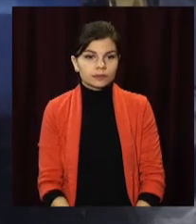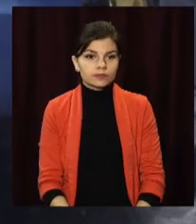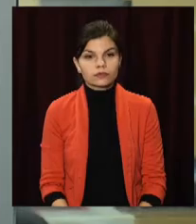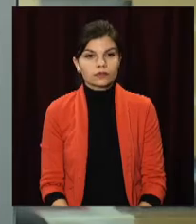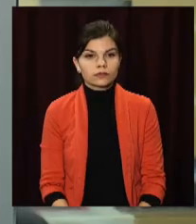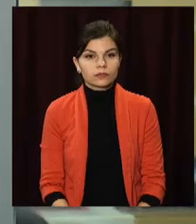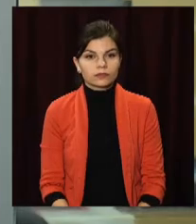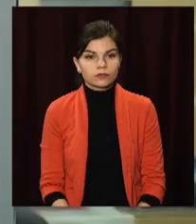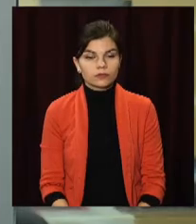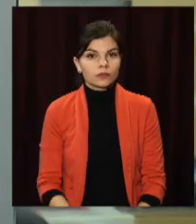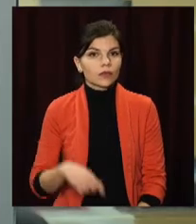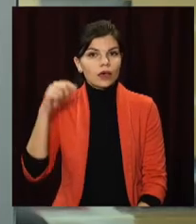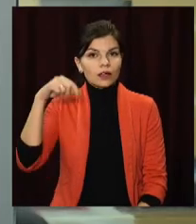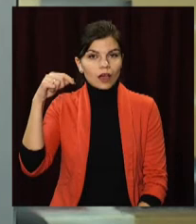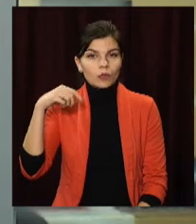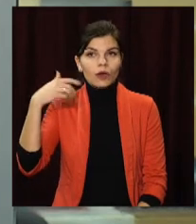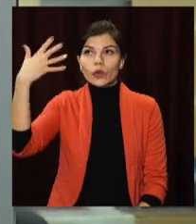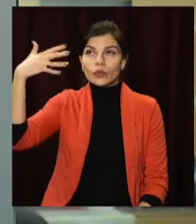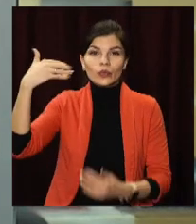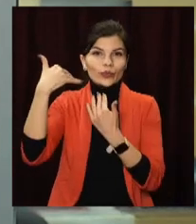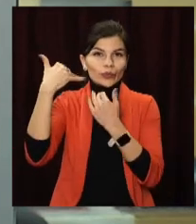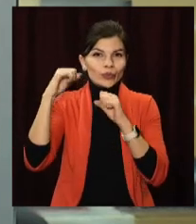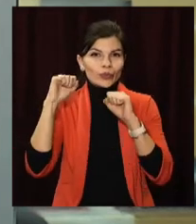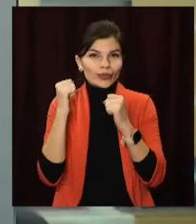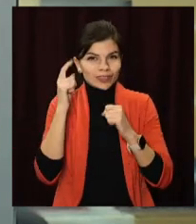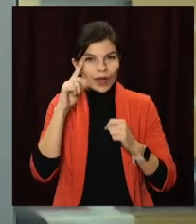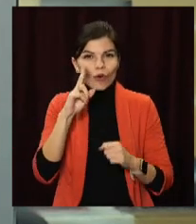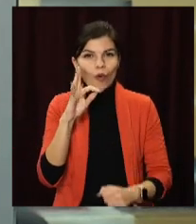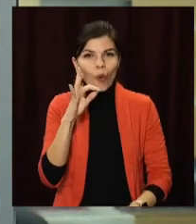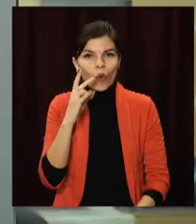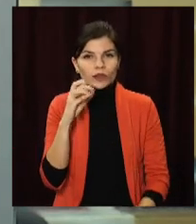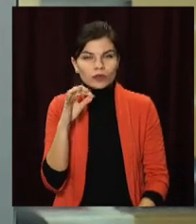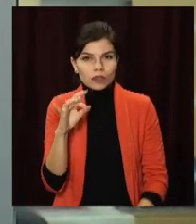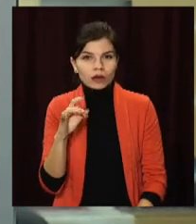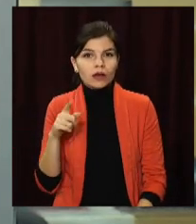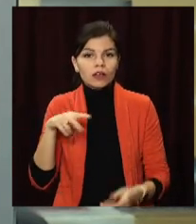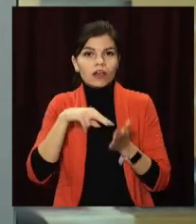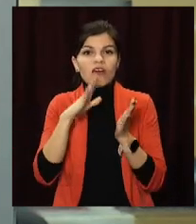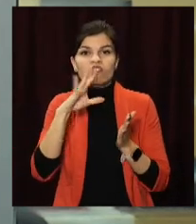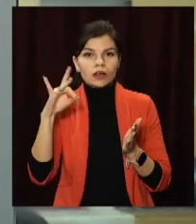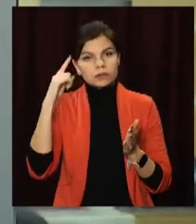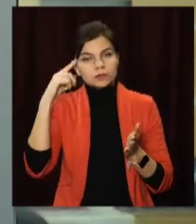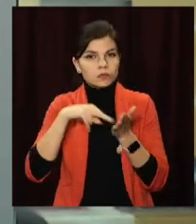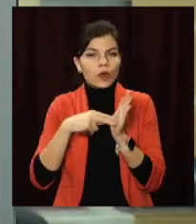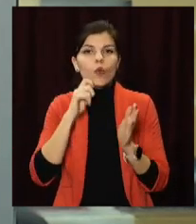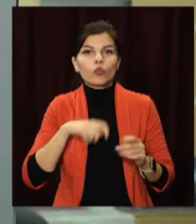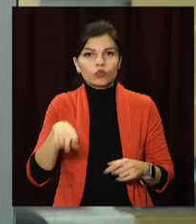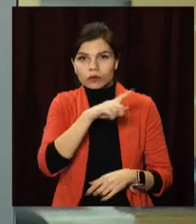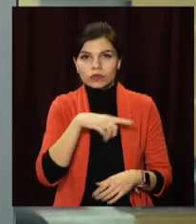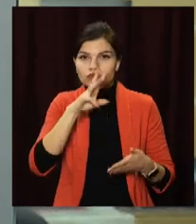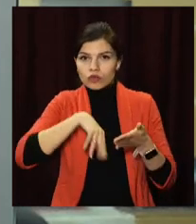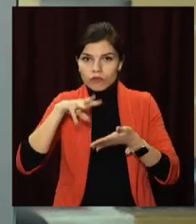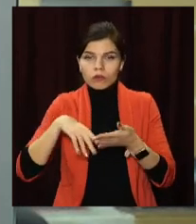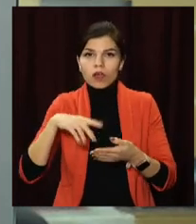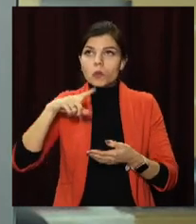«Відкритий». Капає з кондиціонера – штраф. У Верховній Раді зареєстрували законопроєкт, який пропонує штрафувати українців через конденсат,